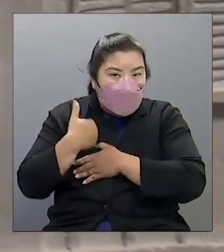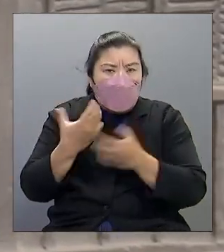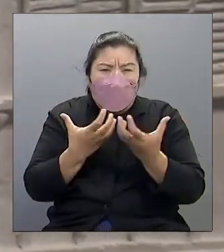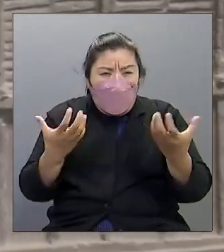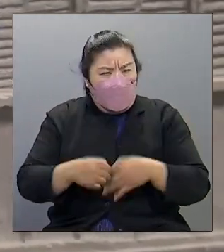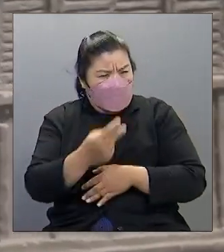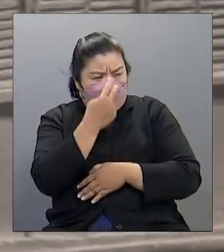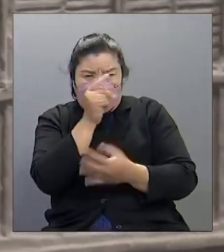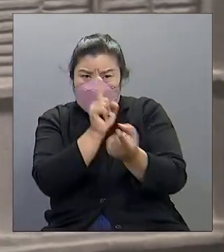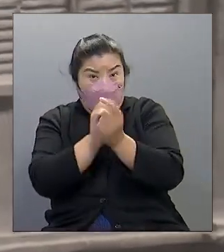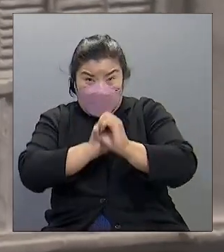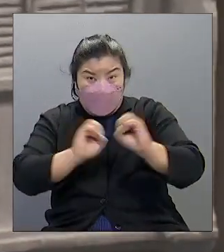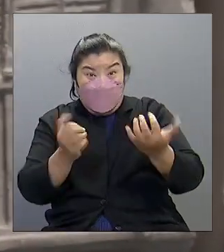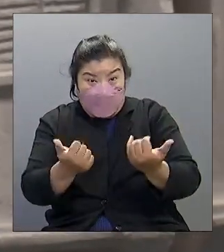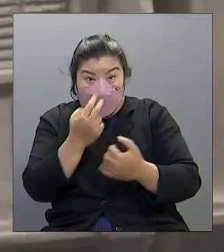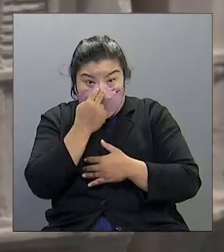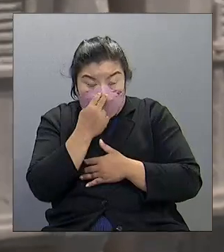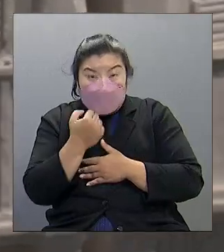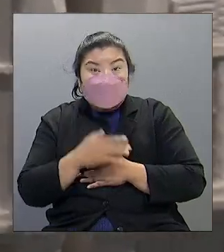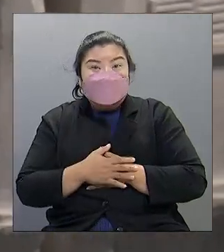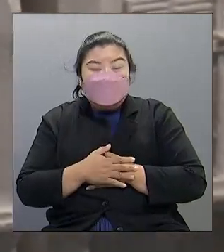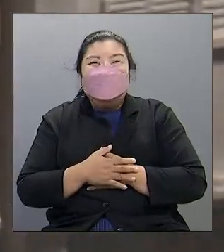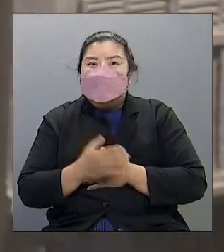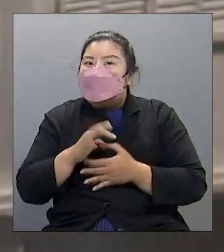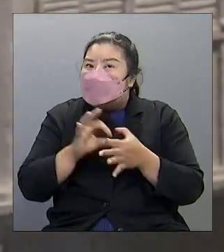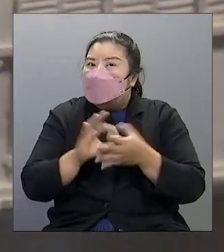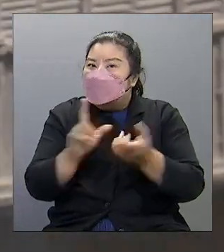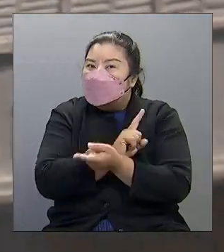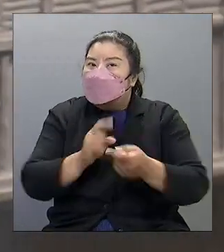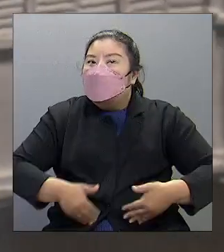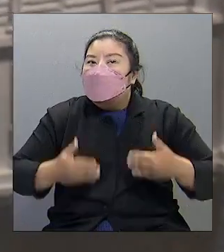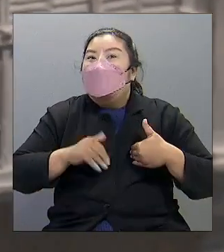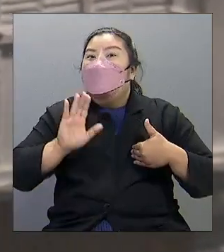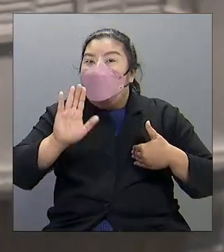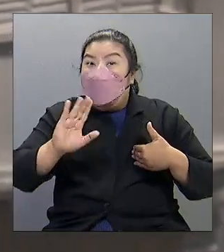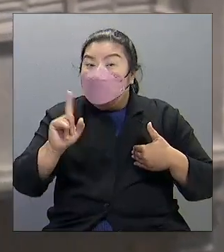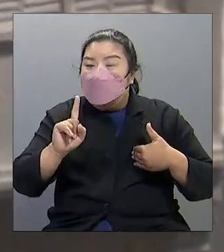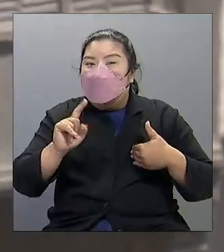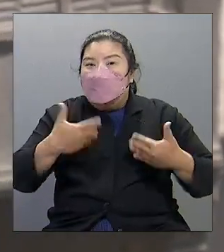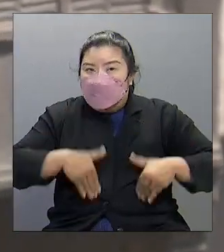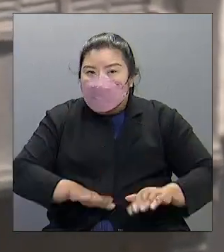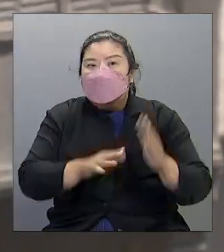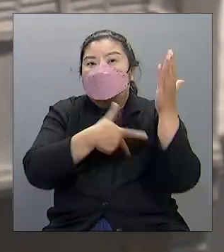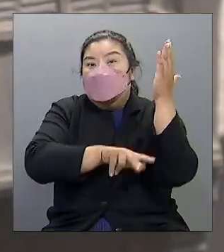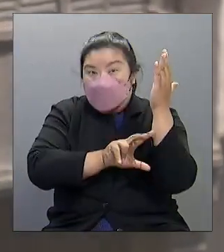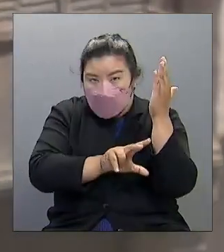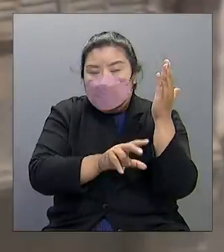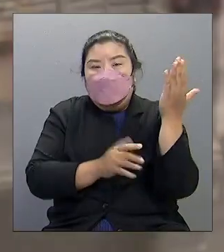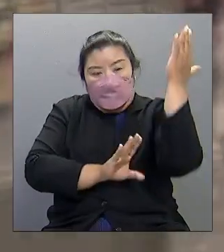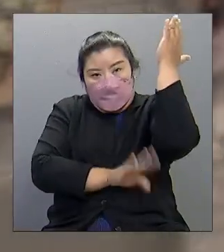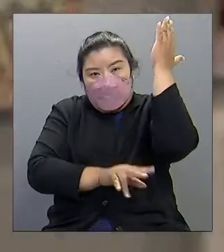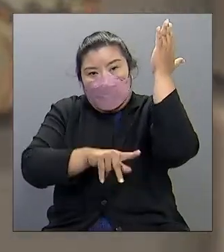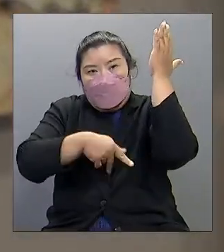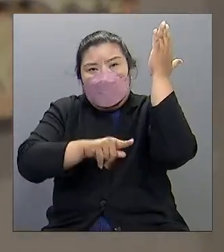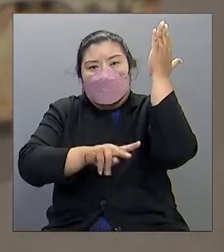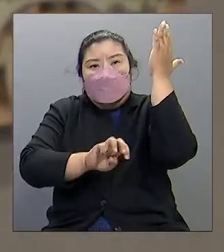ก่ที่หาชมได้ยากในปัจจุบันที่สะท้อนถึงวิธีชีวตของชาวพูเก็ตและชาวปีหนังที่เขาเดิน ๆ ตด ออกกเพื่อค้าขายแร่